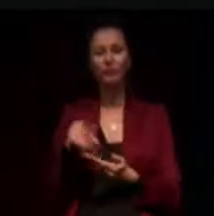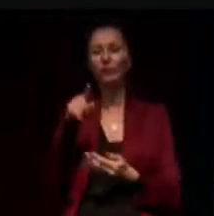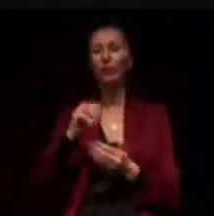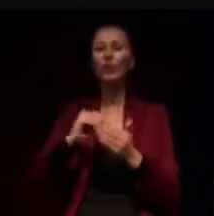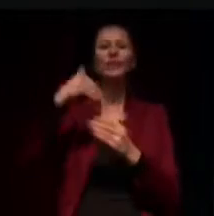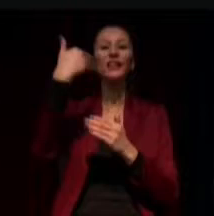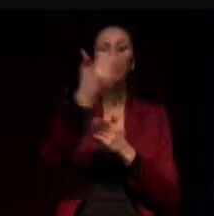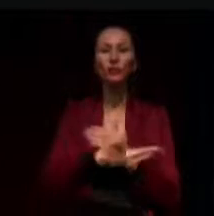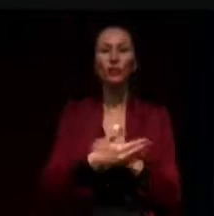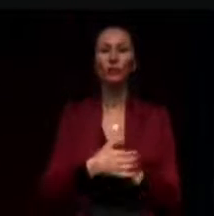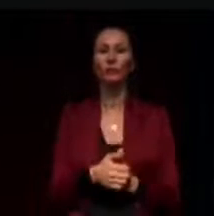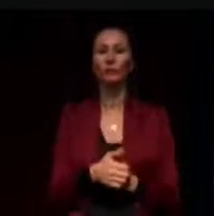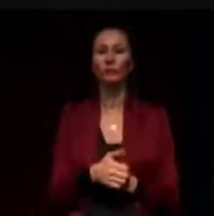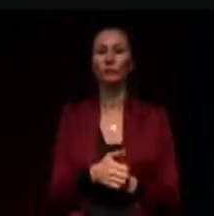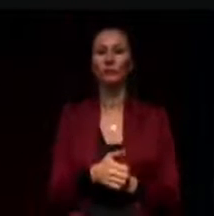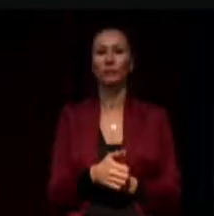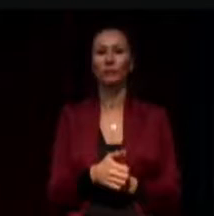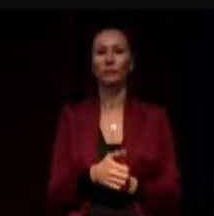Onun dışında